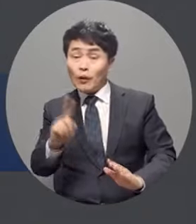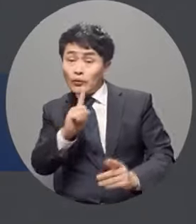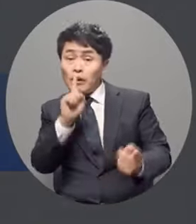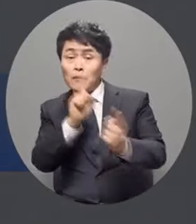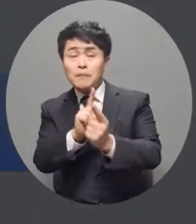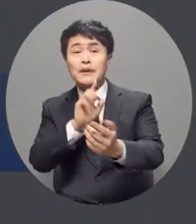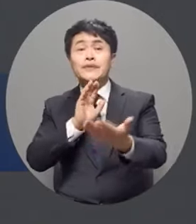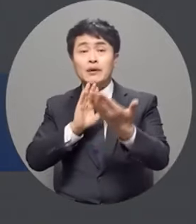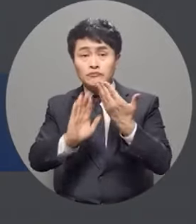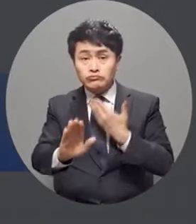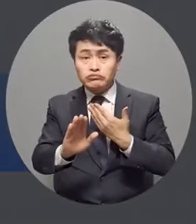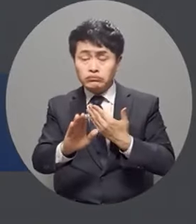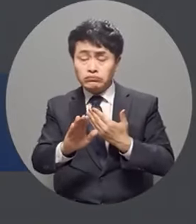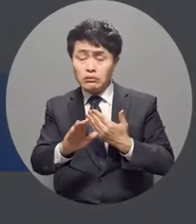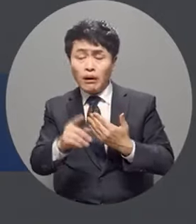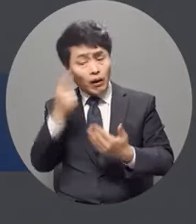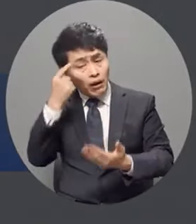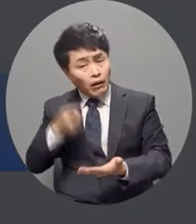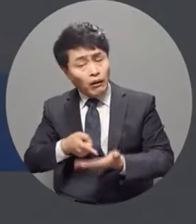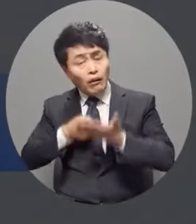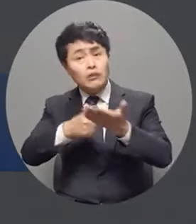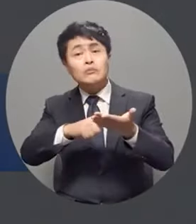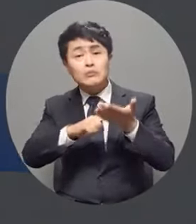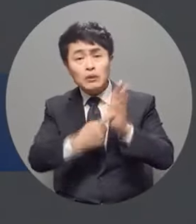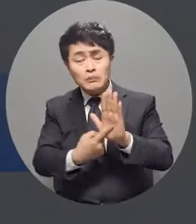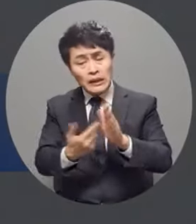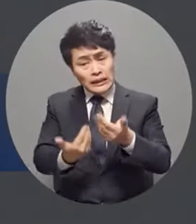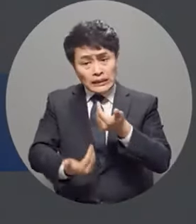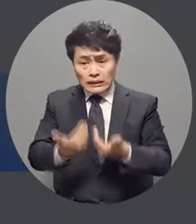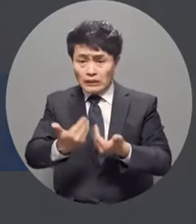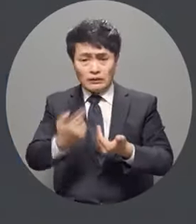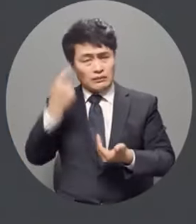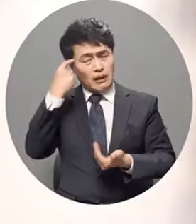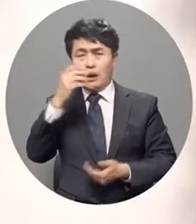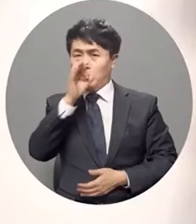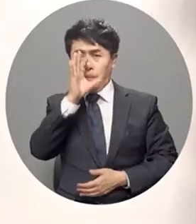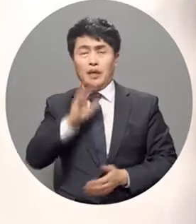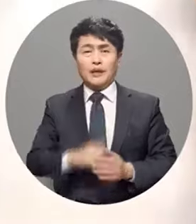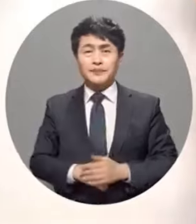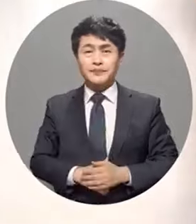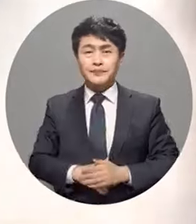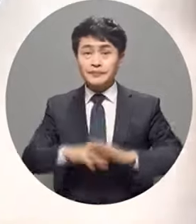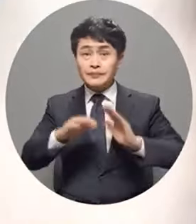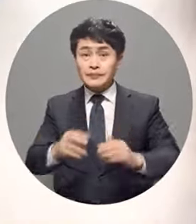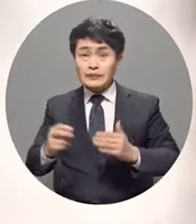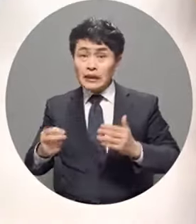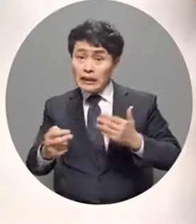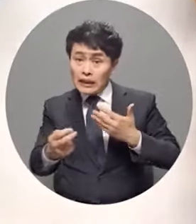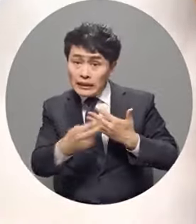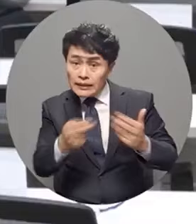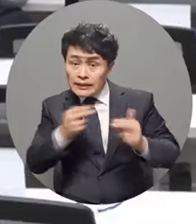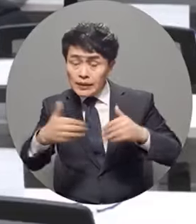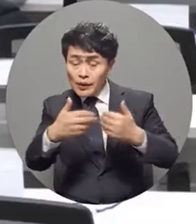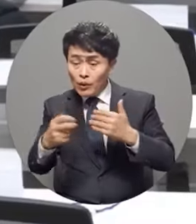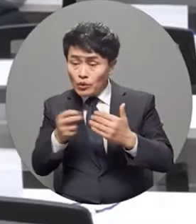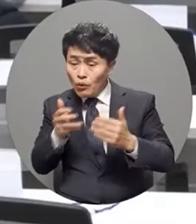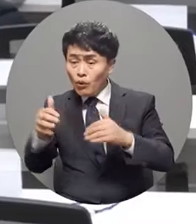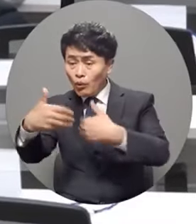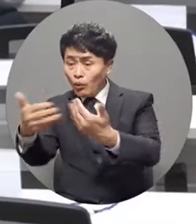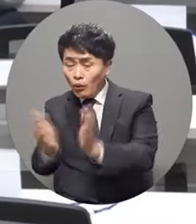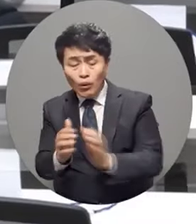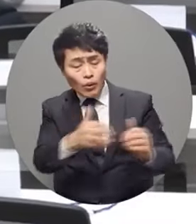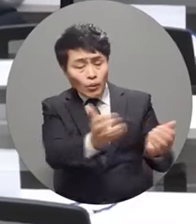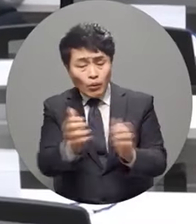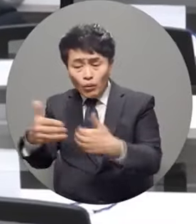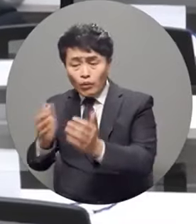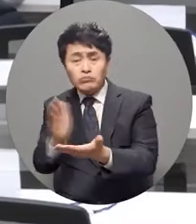이후에 의견 표출은 당연히 있을 수밖에 없고 갈등이라고 생각하지 않고 있고요. 의협과 전의교협, 전공의 비대위 등 여러